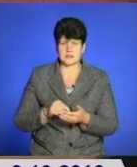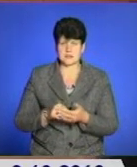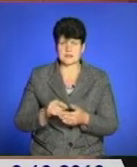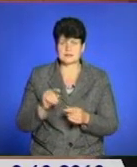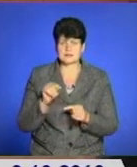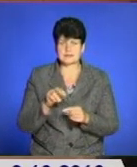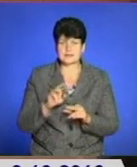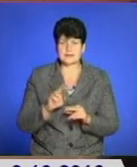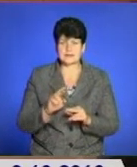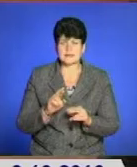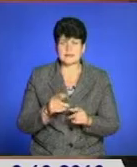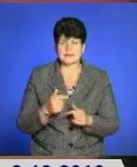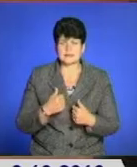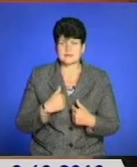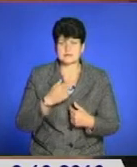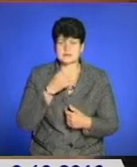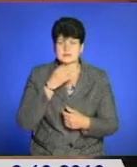як я сказав, що